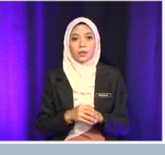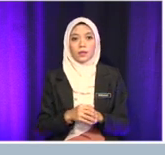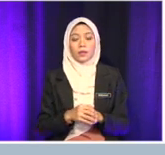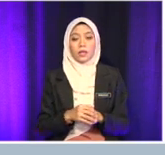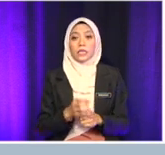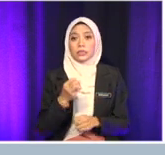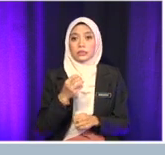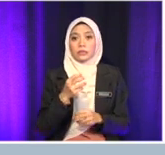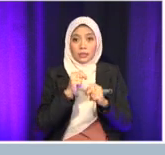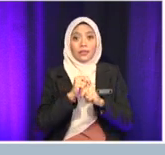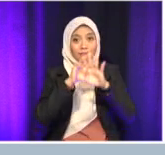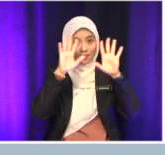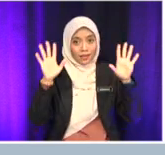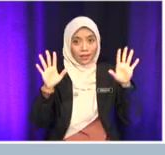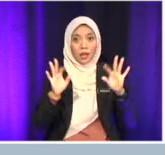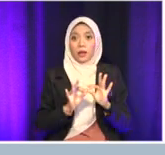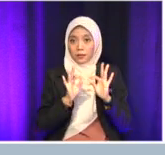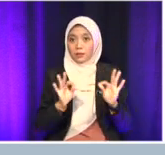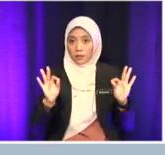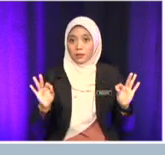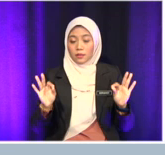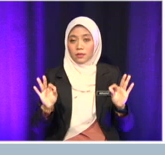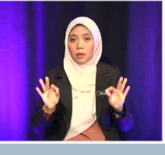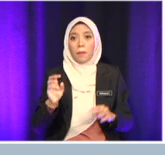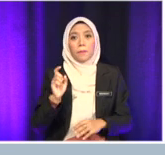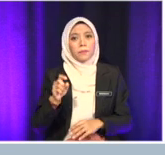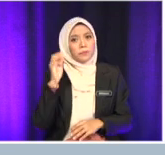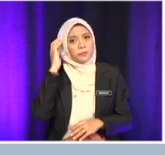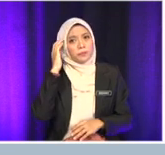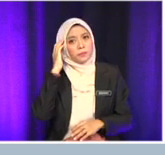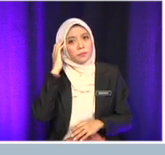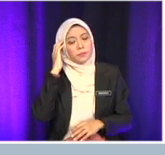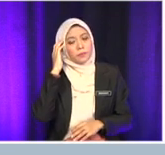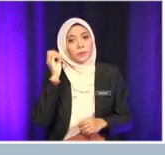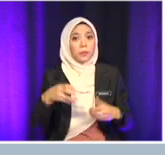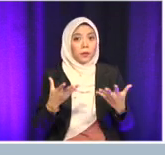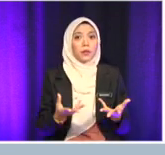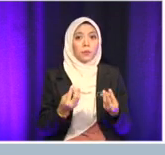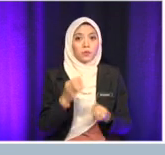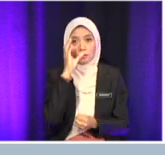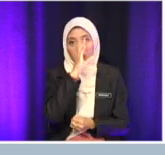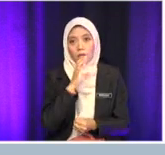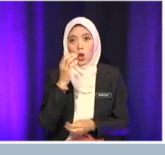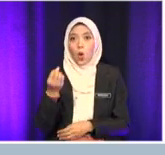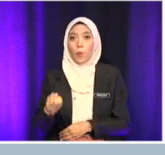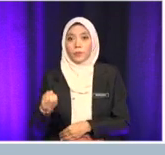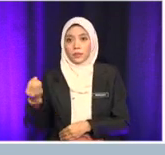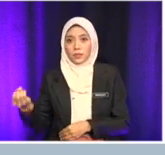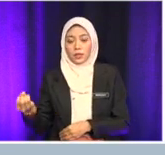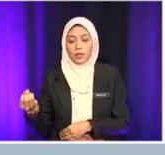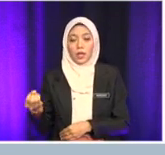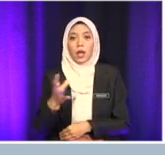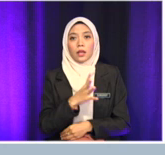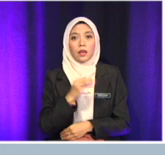huraian kita mesti tahu daripada menu objek dan mana Indonesia oke kedudukan